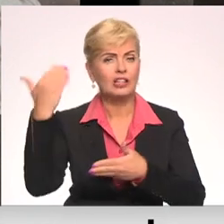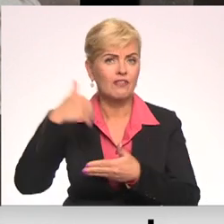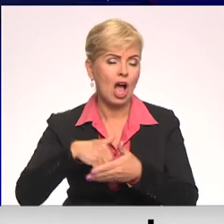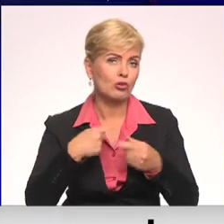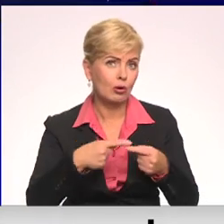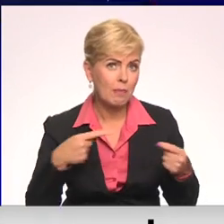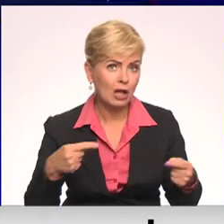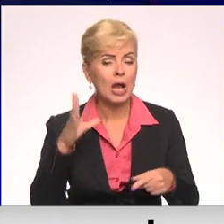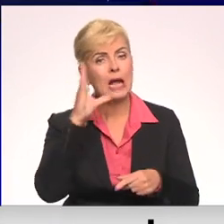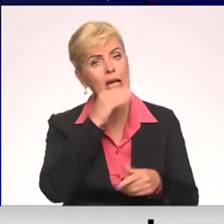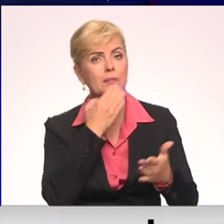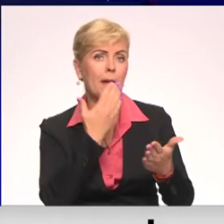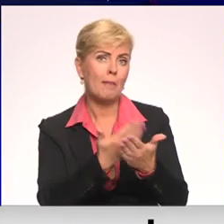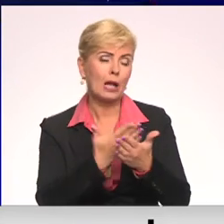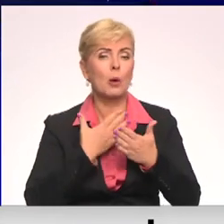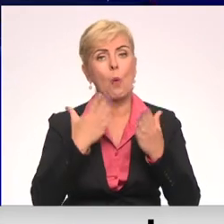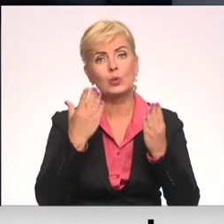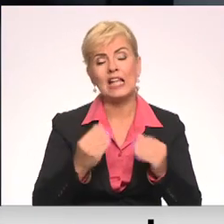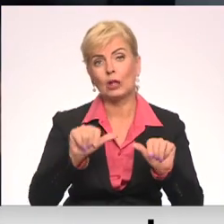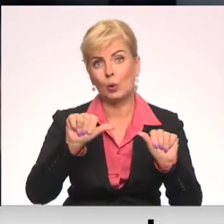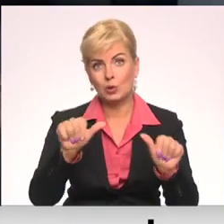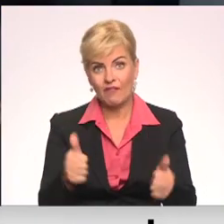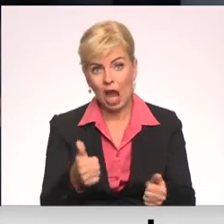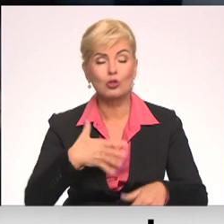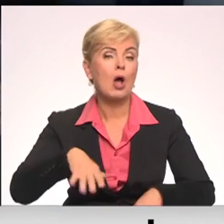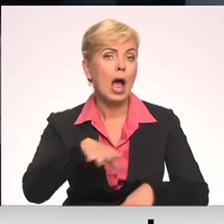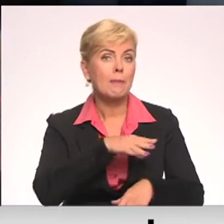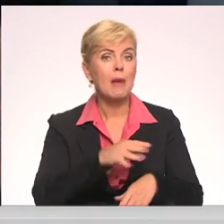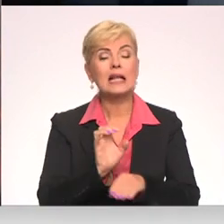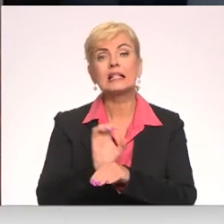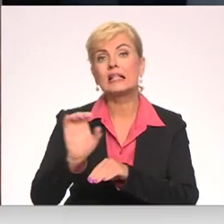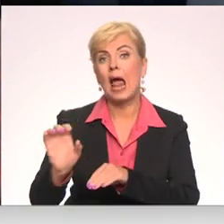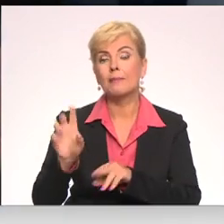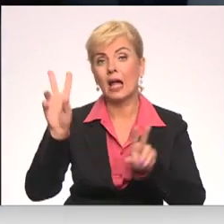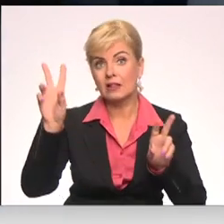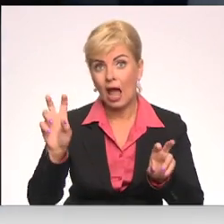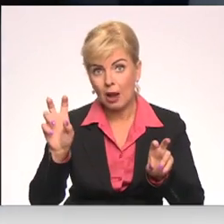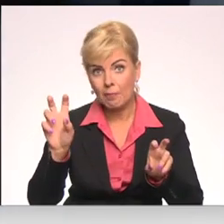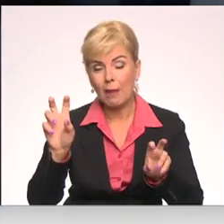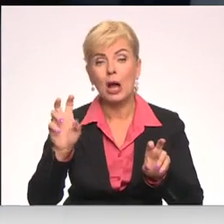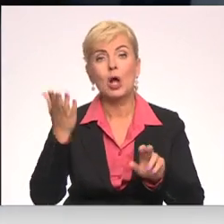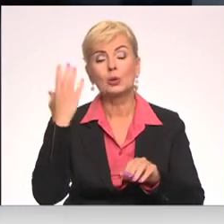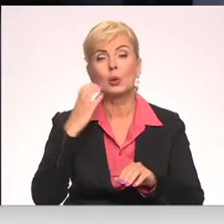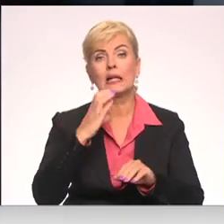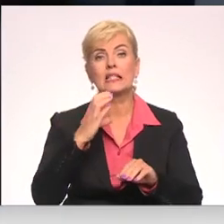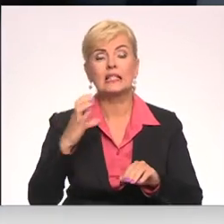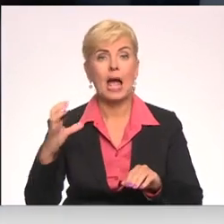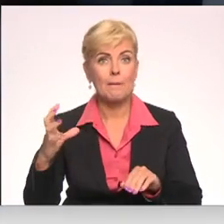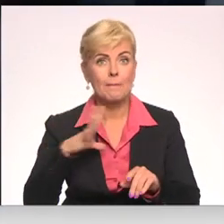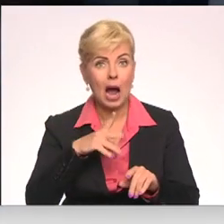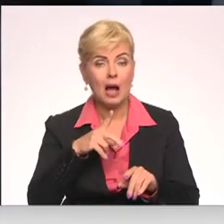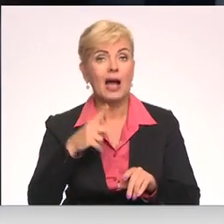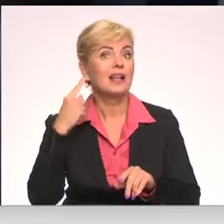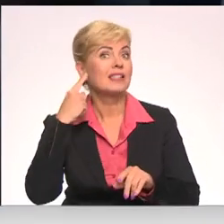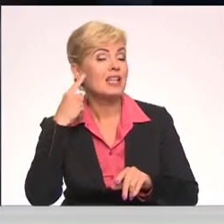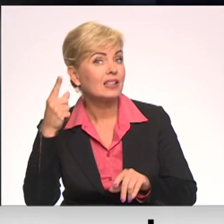jaunas iespējas tos pasniegt mūsdienīgos veidos. Mēs esam trindas tēmā, mēs esam aiz dzelzs priekškara, mēs dzirdam Amerikas